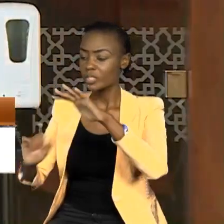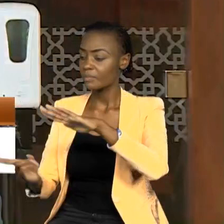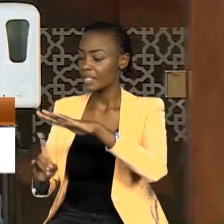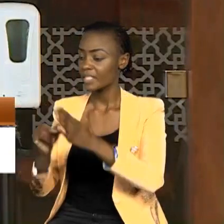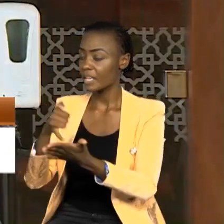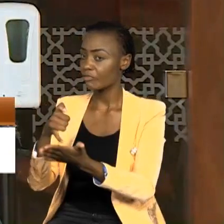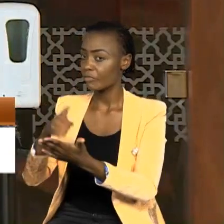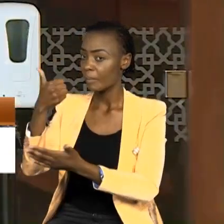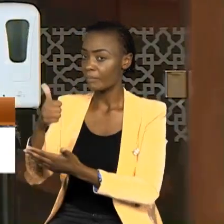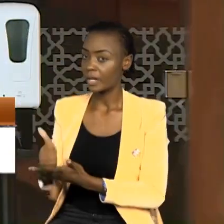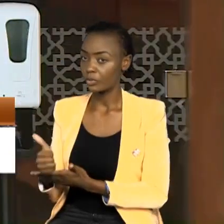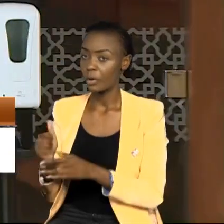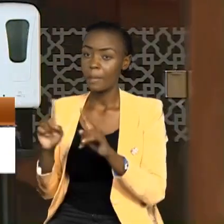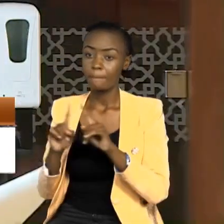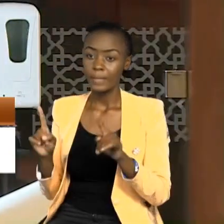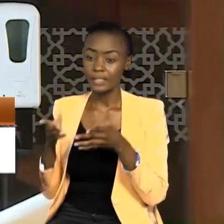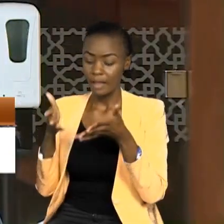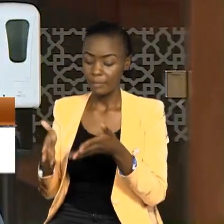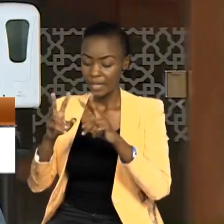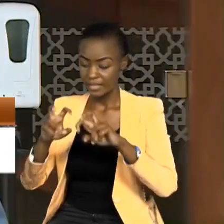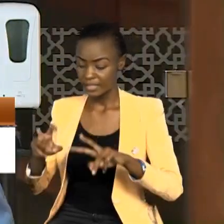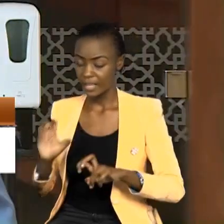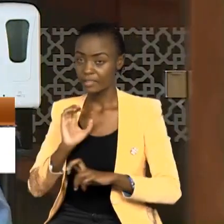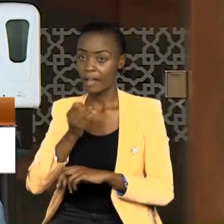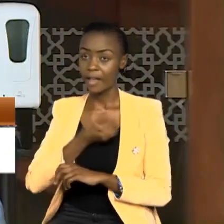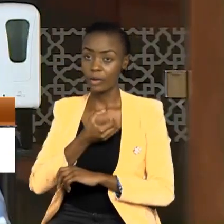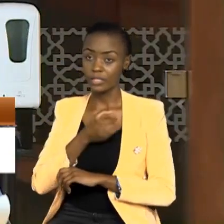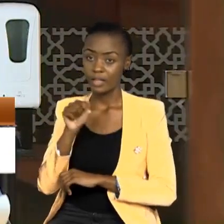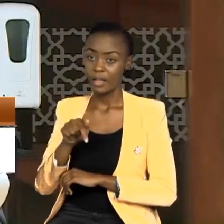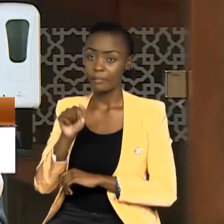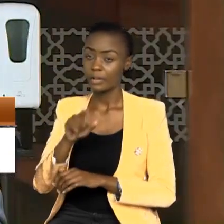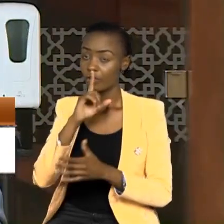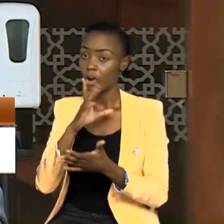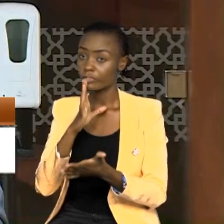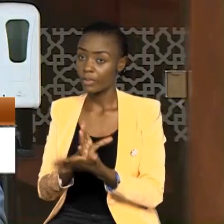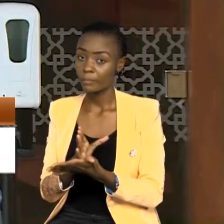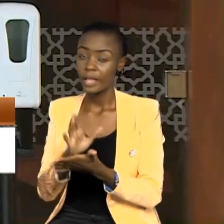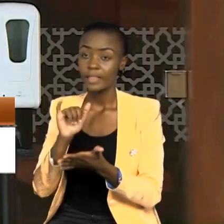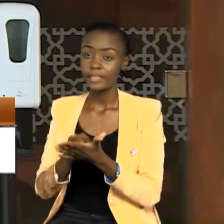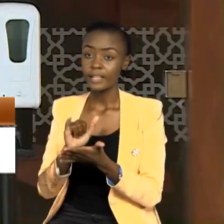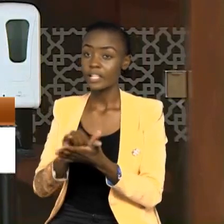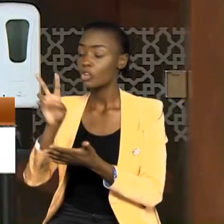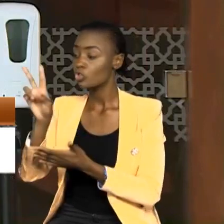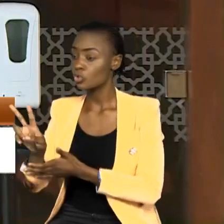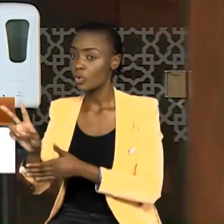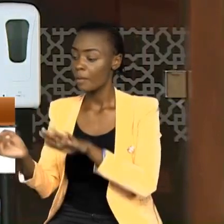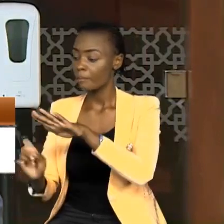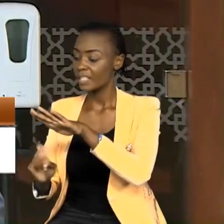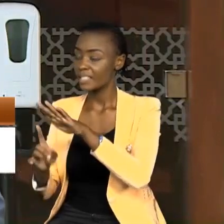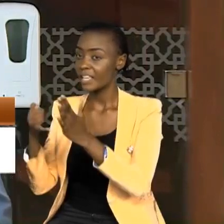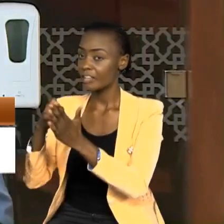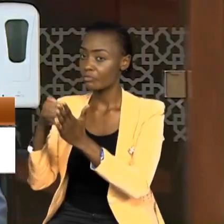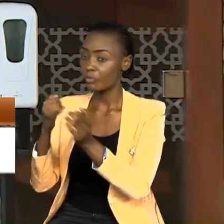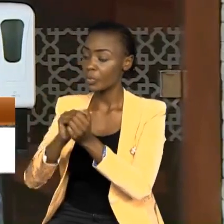zipi, kwetu kwa utafiti ambao tumeweza kufanya hapa ni wazi kwamba wizara mbili ambazo zilikuwa zikihusika na